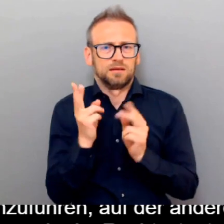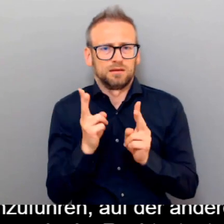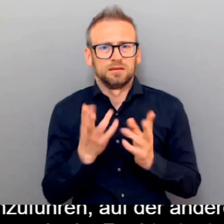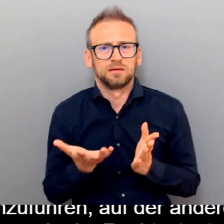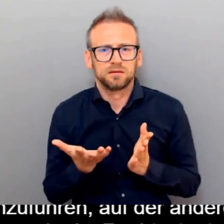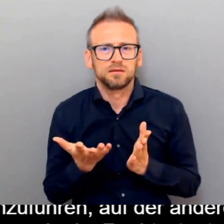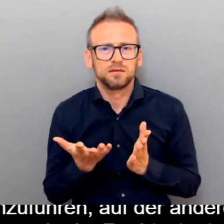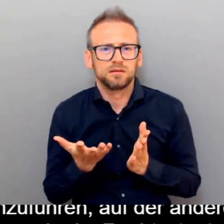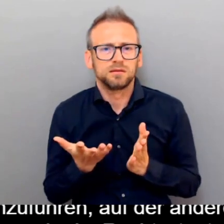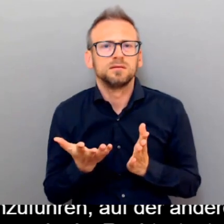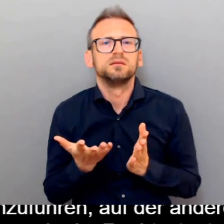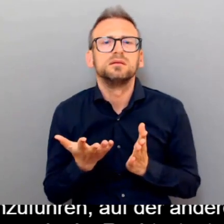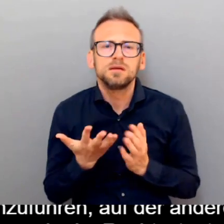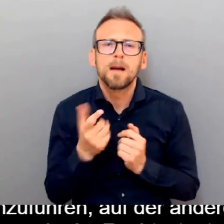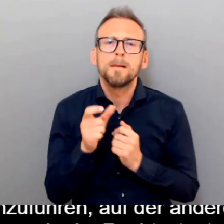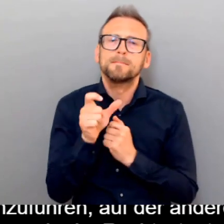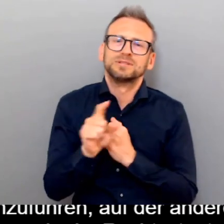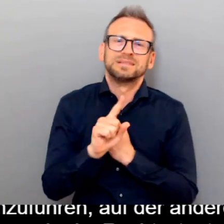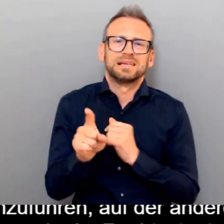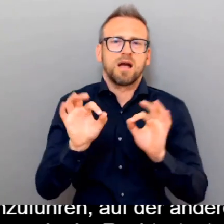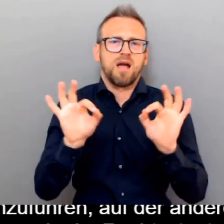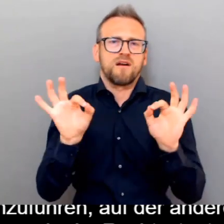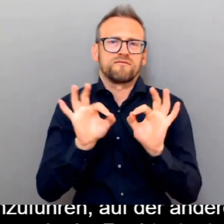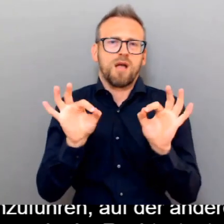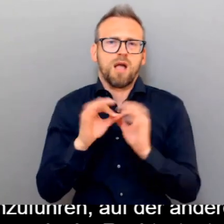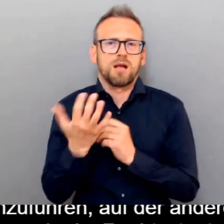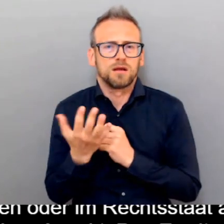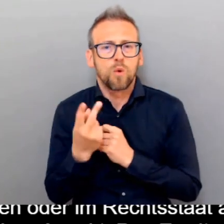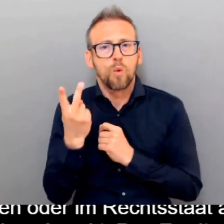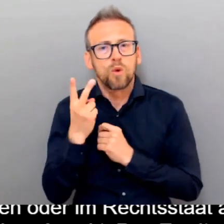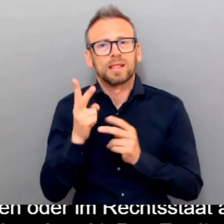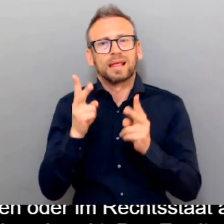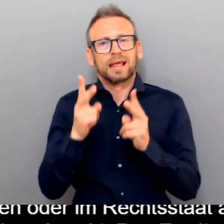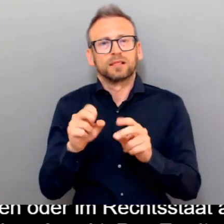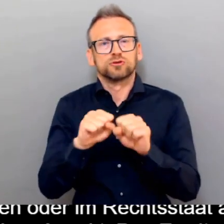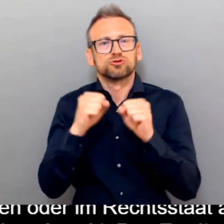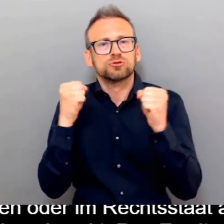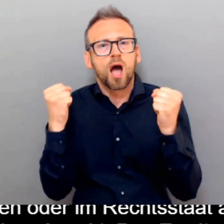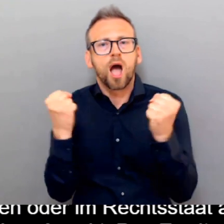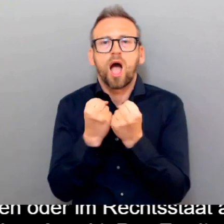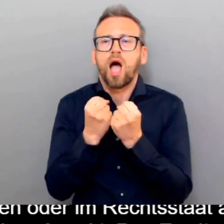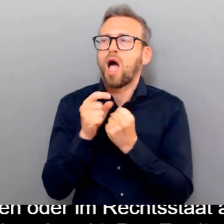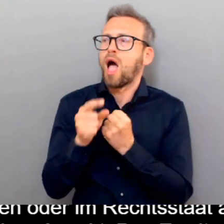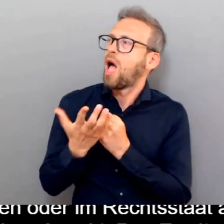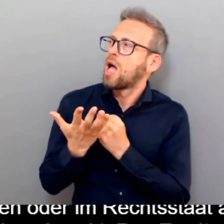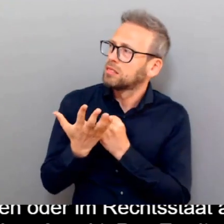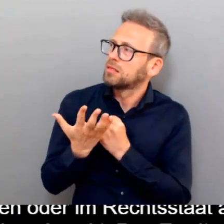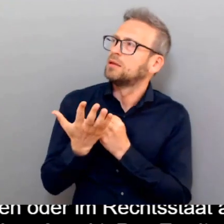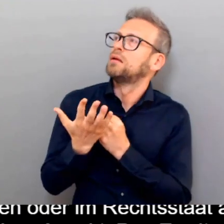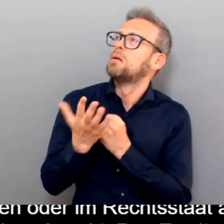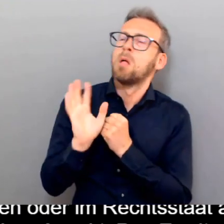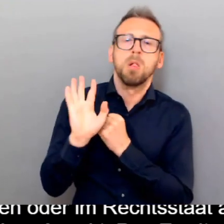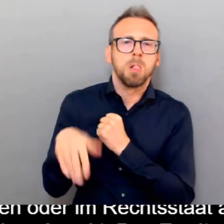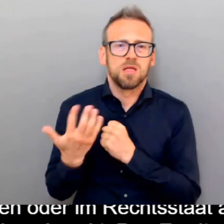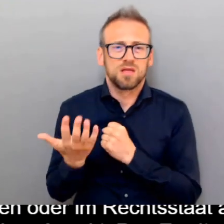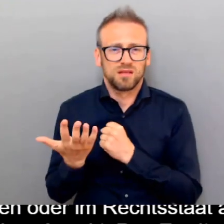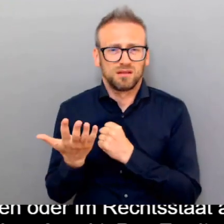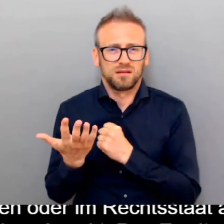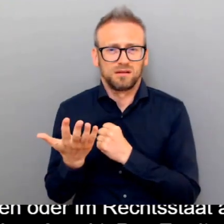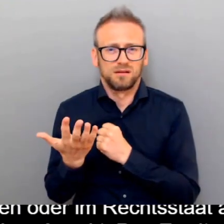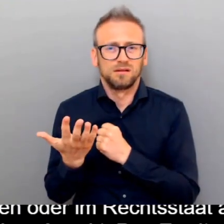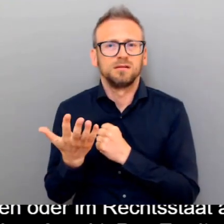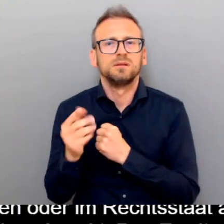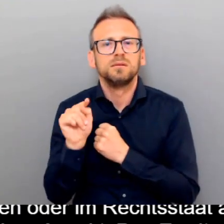schrittweise Öffnung vorgezeichnet war. Das heißt also, es wird wie letzte Woche beschlossen, am 18.05.